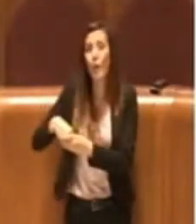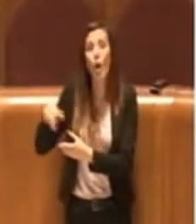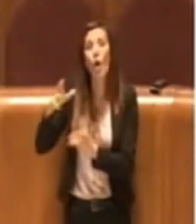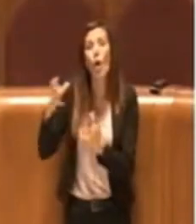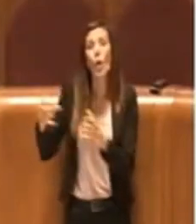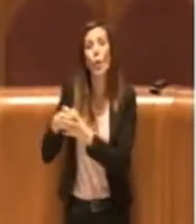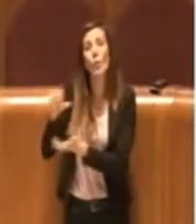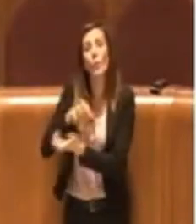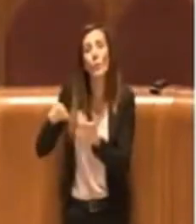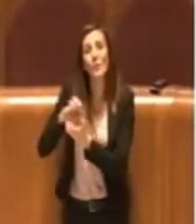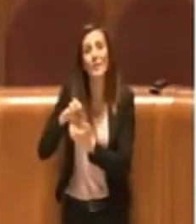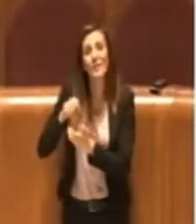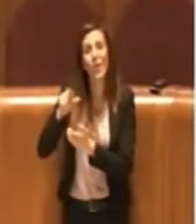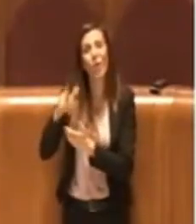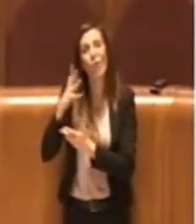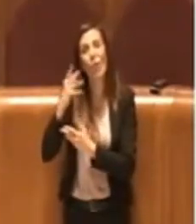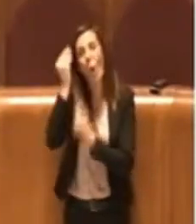mentis.